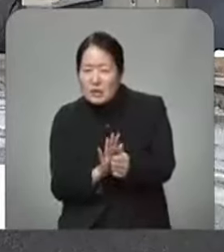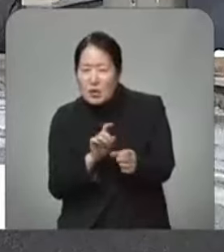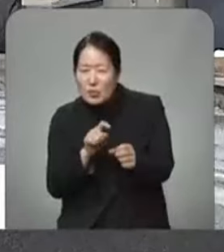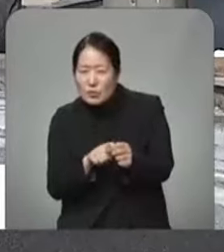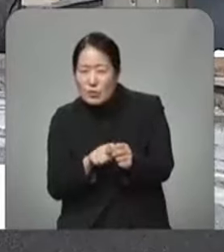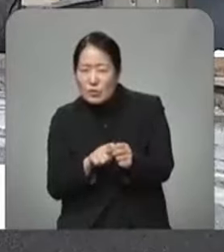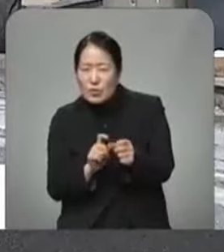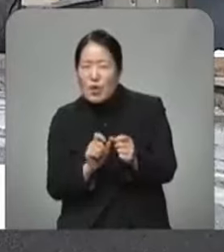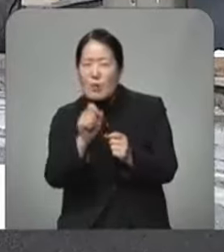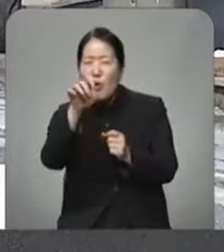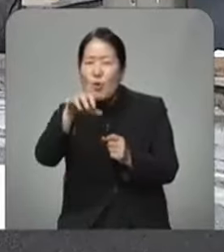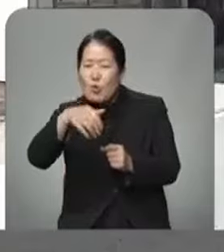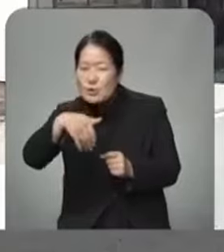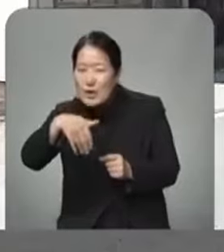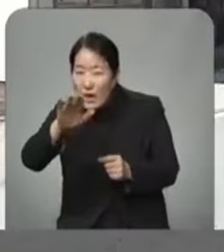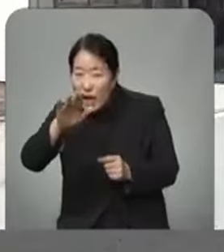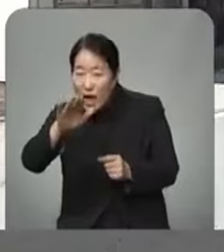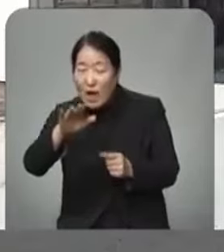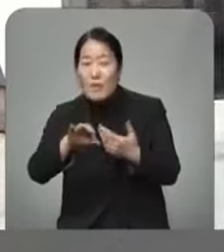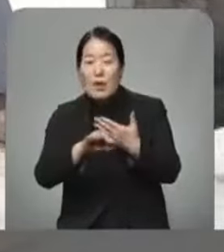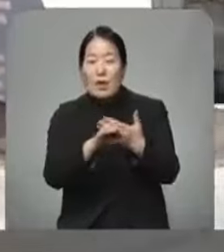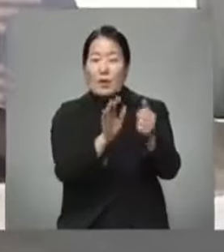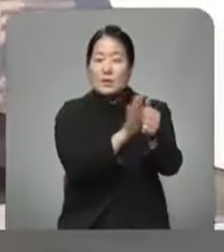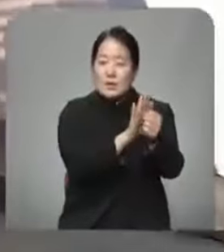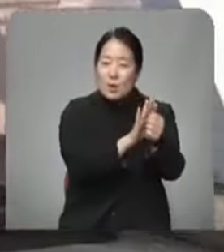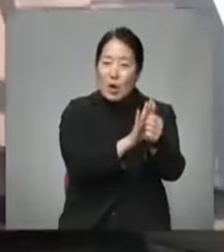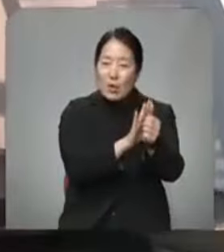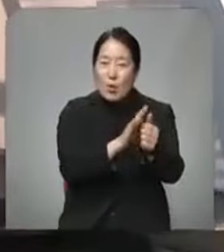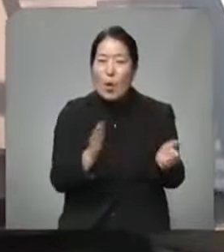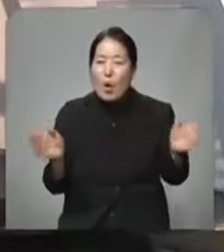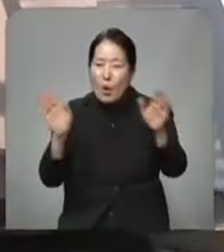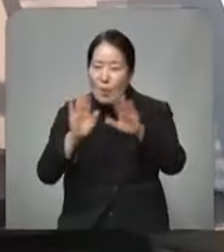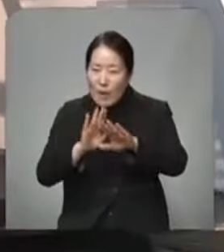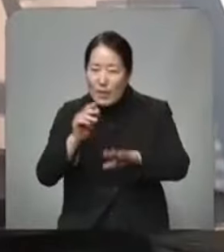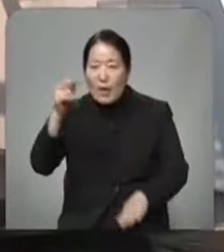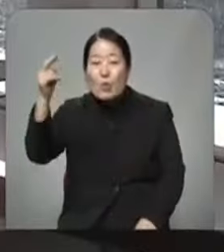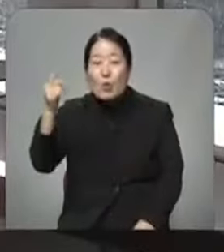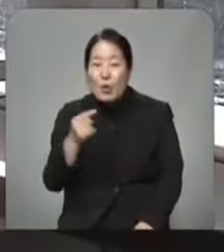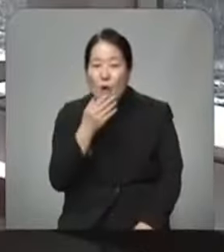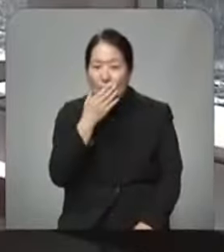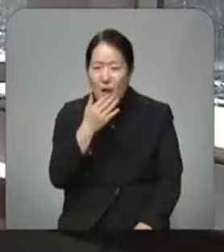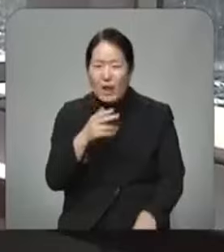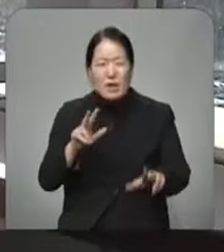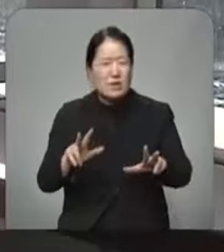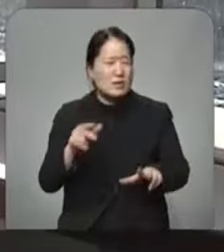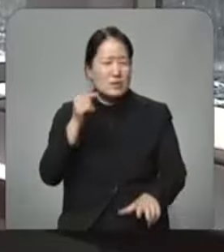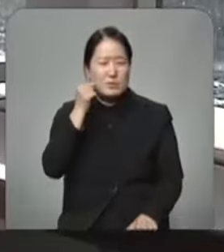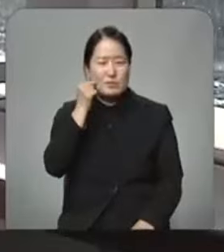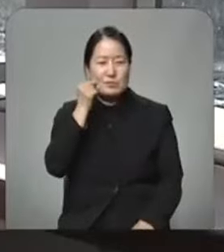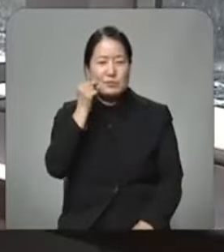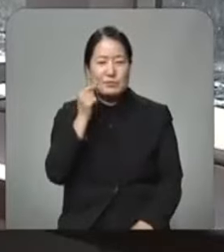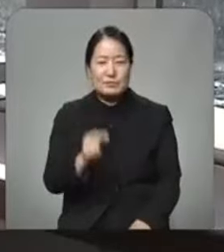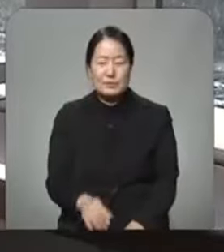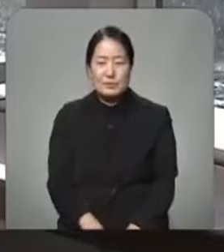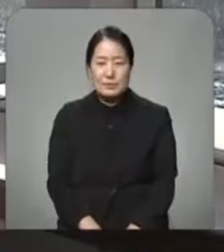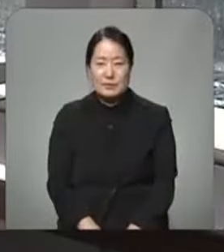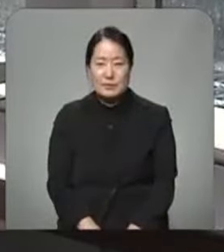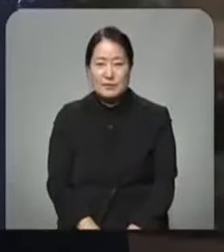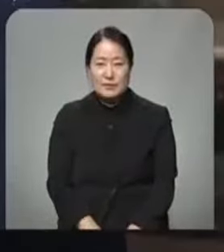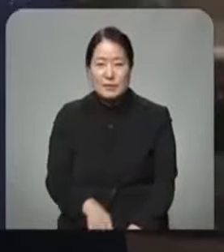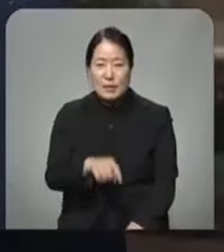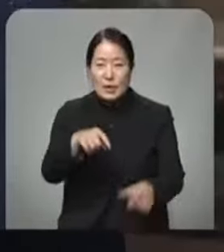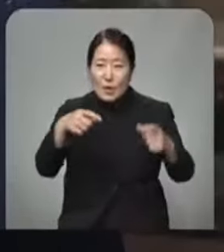불안합니다. 예전엔 진료를 보고 밤에는 돌아올 수 있었는데 이제는 그것도 어렵게 됐다는 겁니다. 여기가